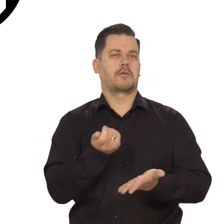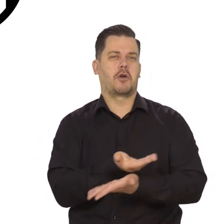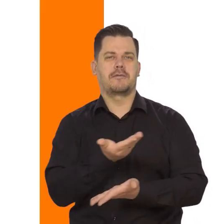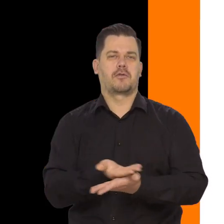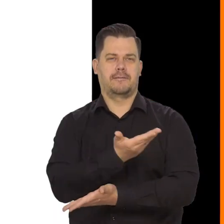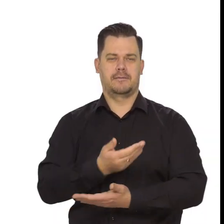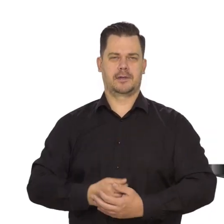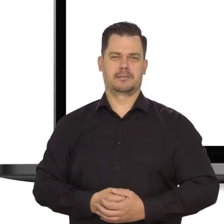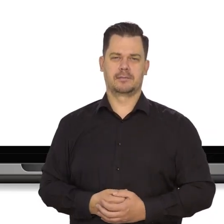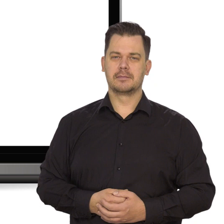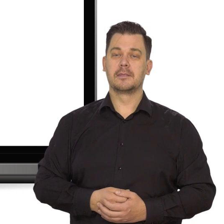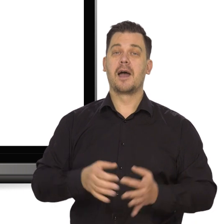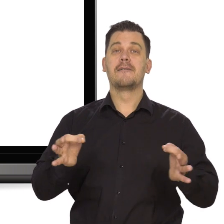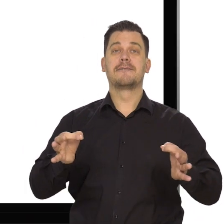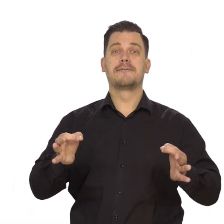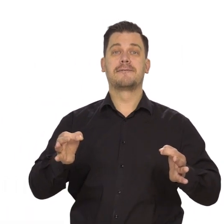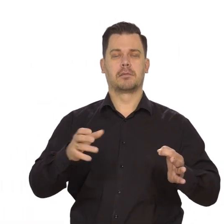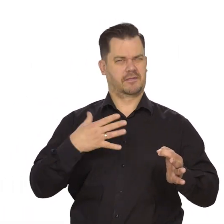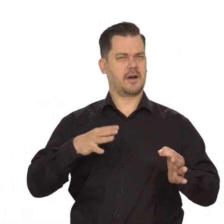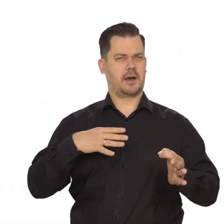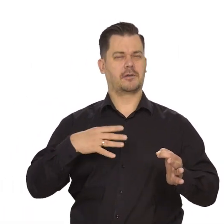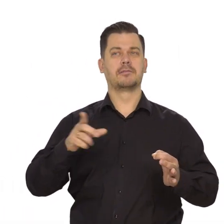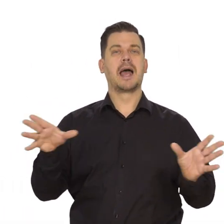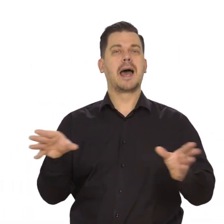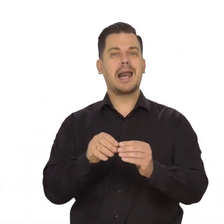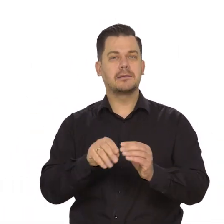sprzętu. Już teraz wejdź na naszą stronę